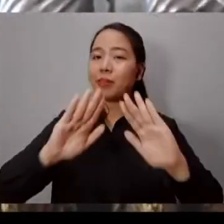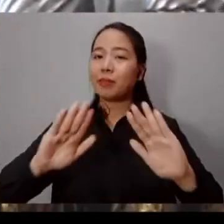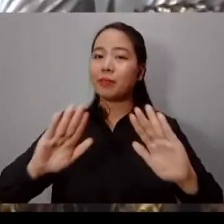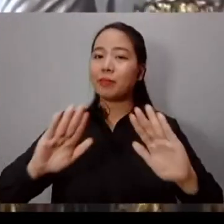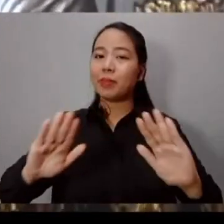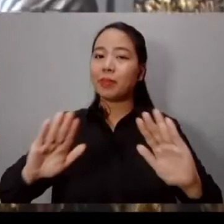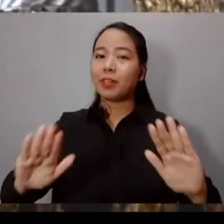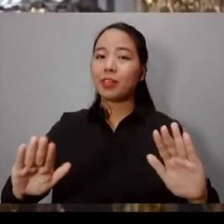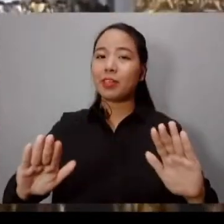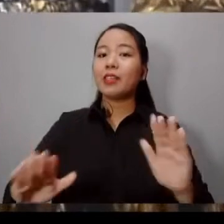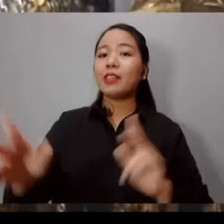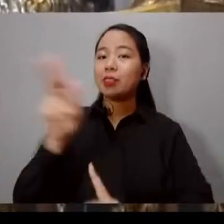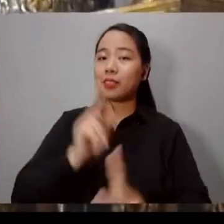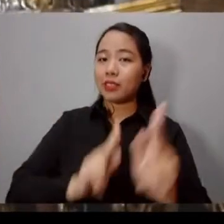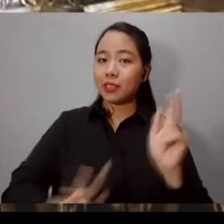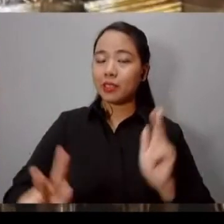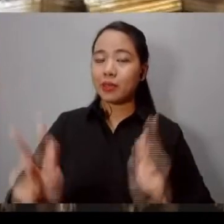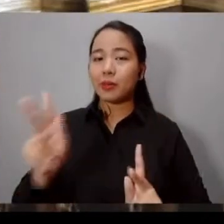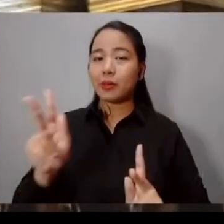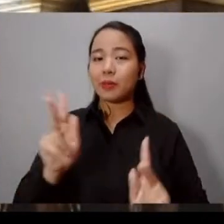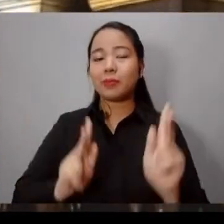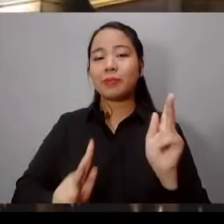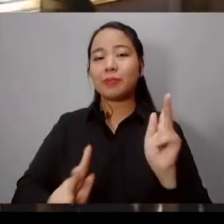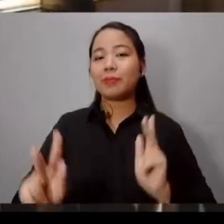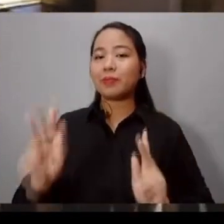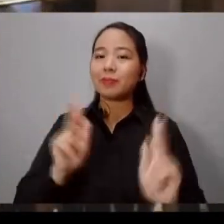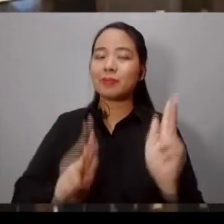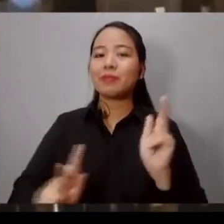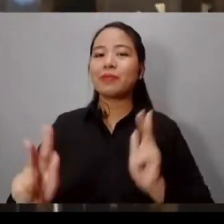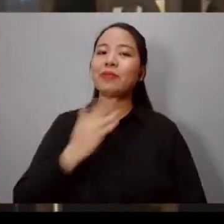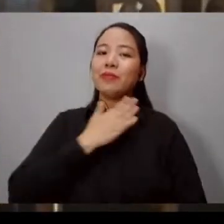kapayapaan sa mga taong